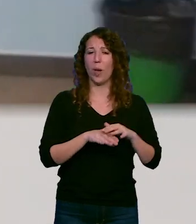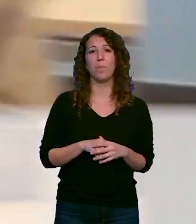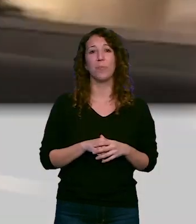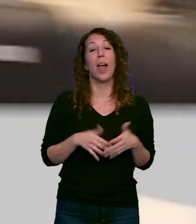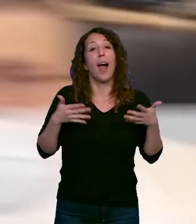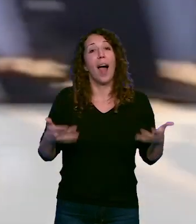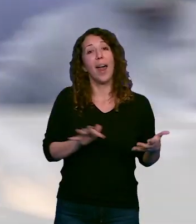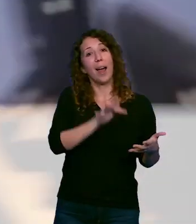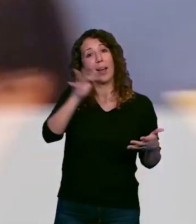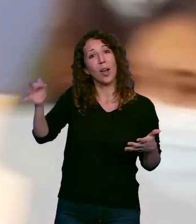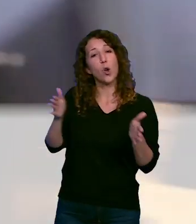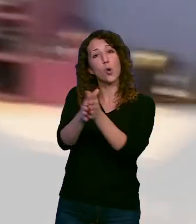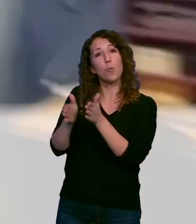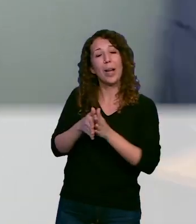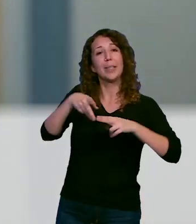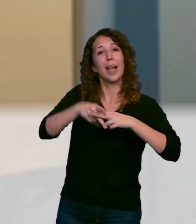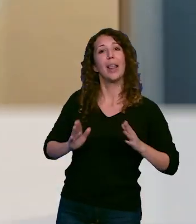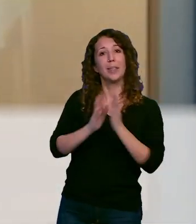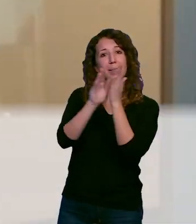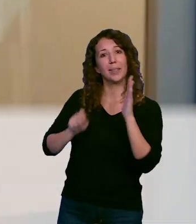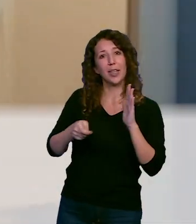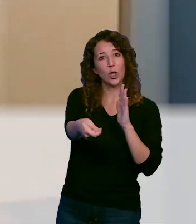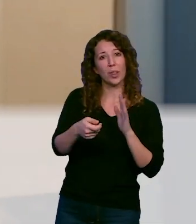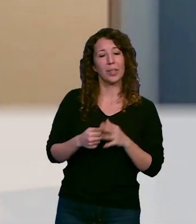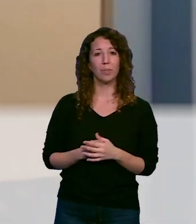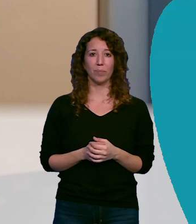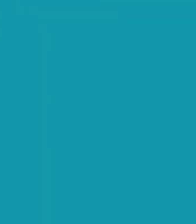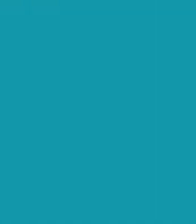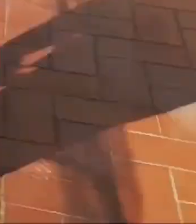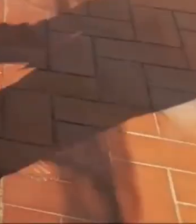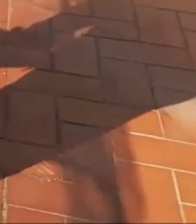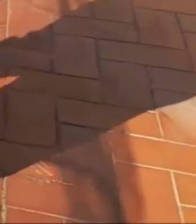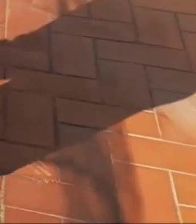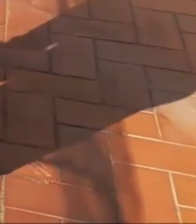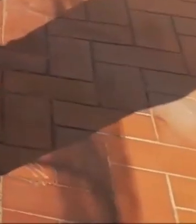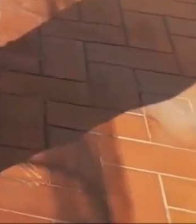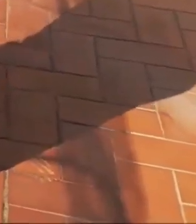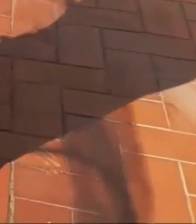I ara donem pas als nostres companys de Taller Sant Jordi.